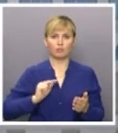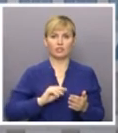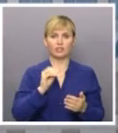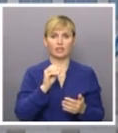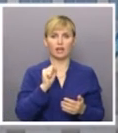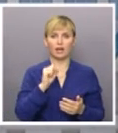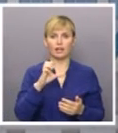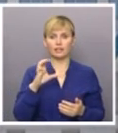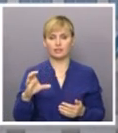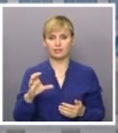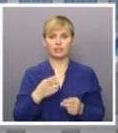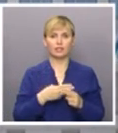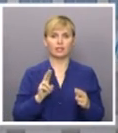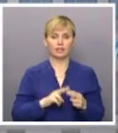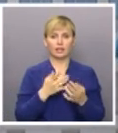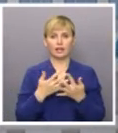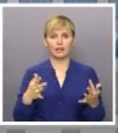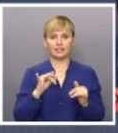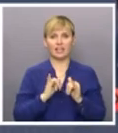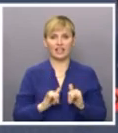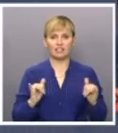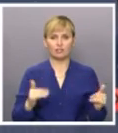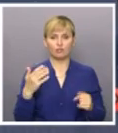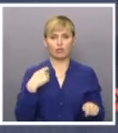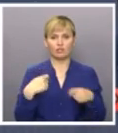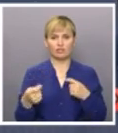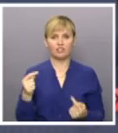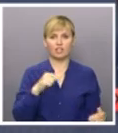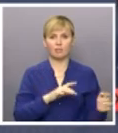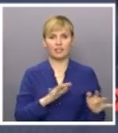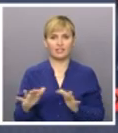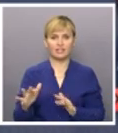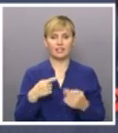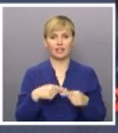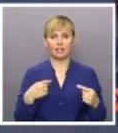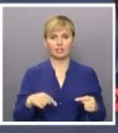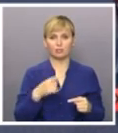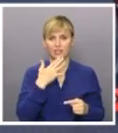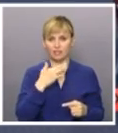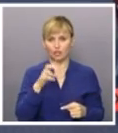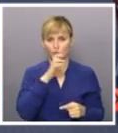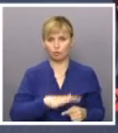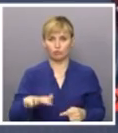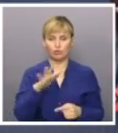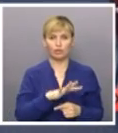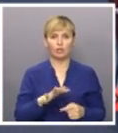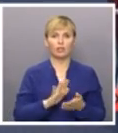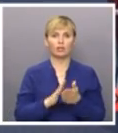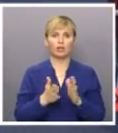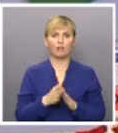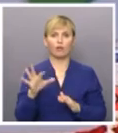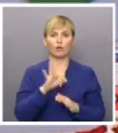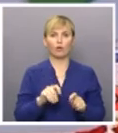Евразийского экономического союза, а также развитие его торгового взаимодействия с рядом иностранных государств. Напомню, договор о создании